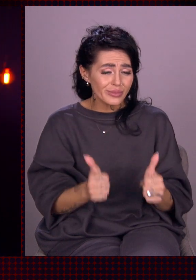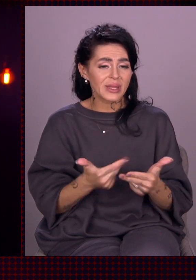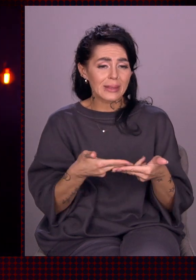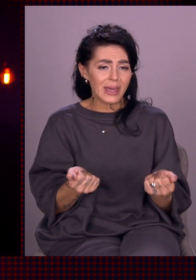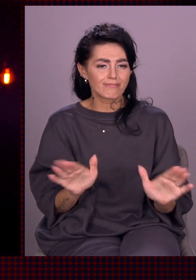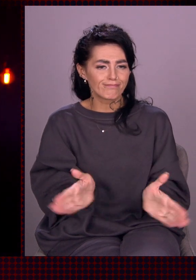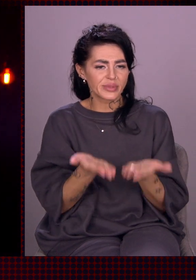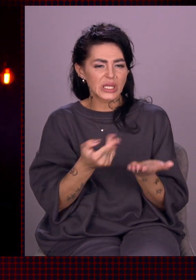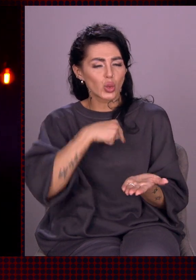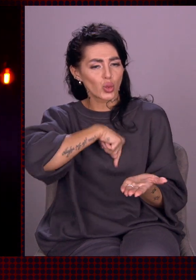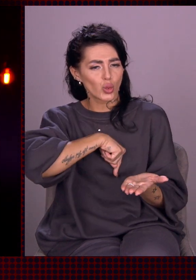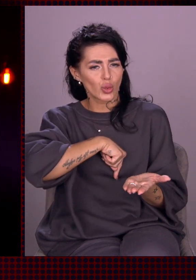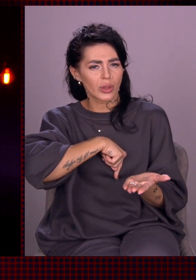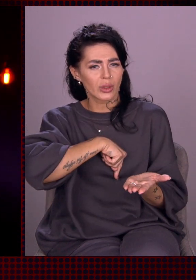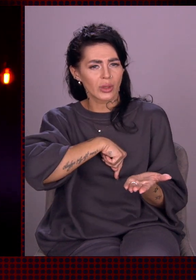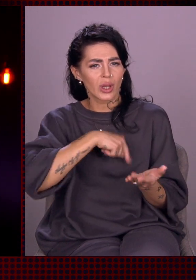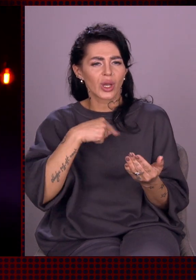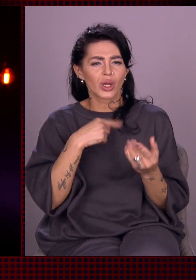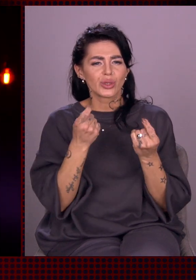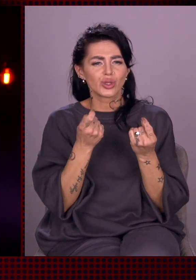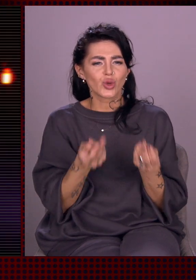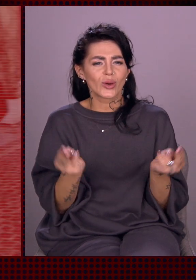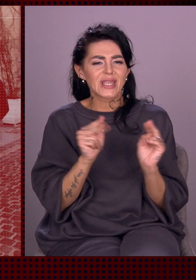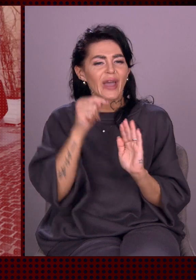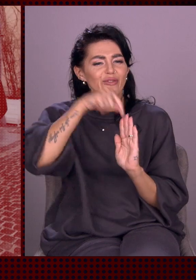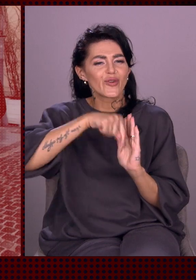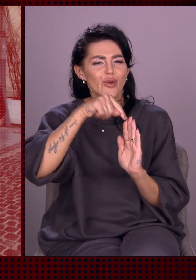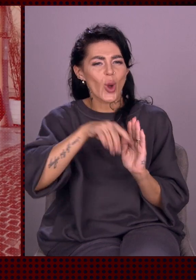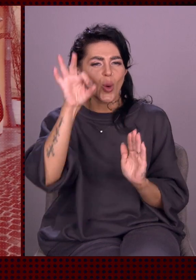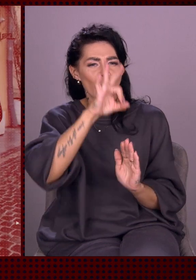підіймають дух. У мене залишилася та нотка романтизму.